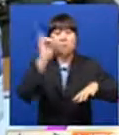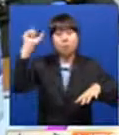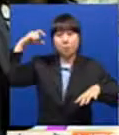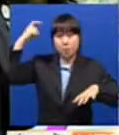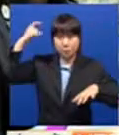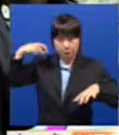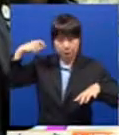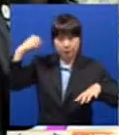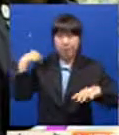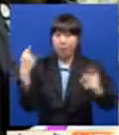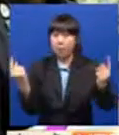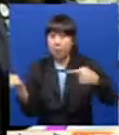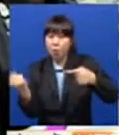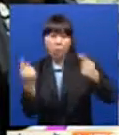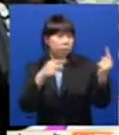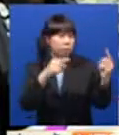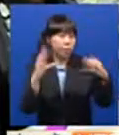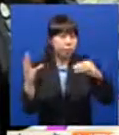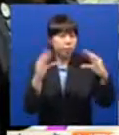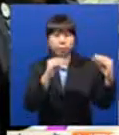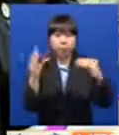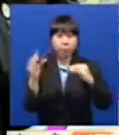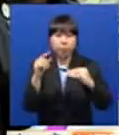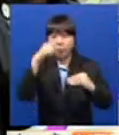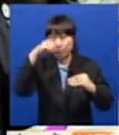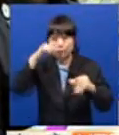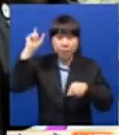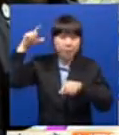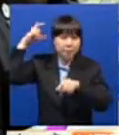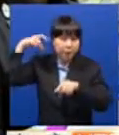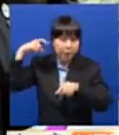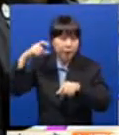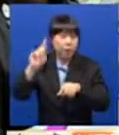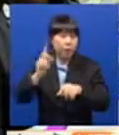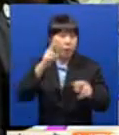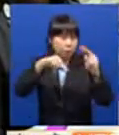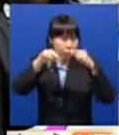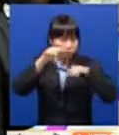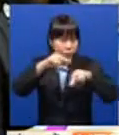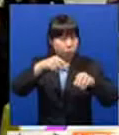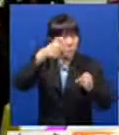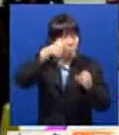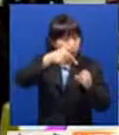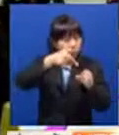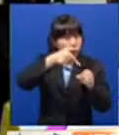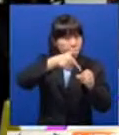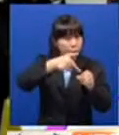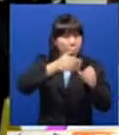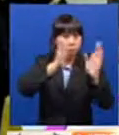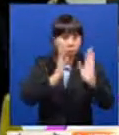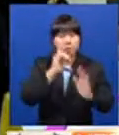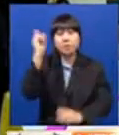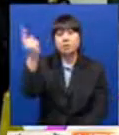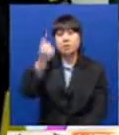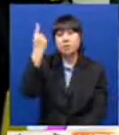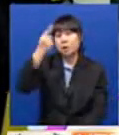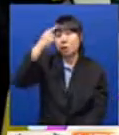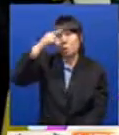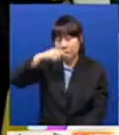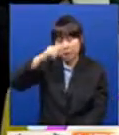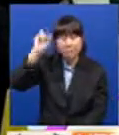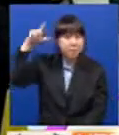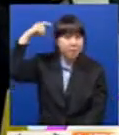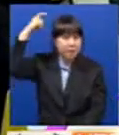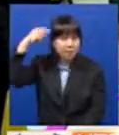ที่มีการตอบโต้กันค่ะระหว่างภัยและเนียนมากเรื่องของการตรวจสอบหาสารเสพติดในปัสสาวะของนักท่องเที่ยวไทยและเนียนมาก